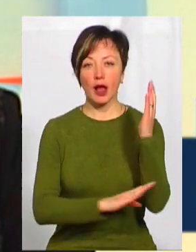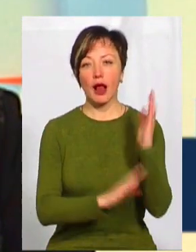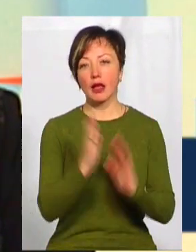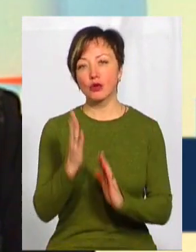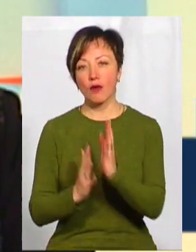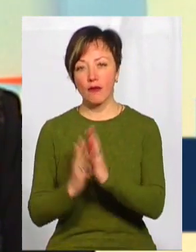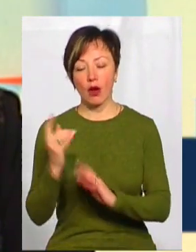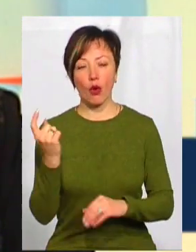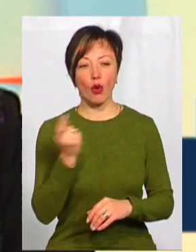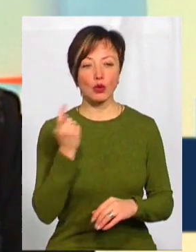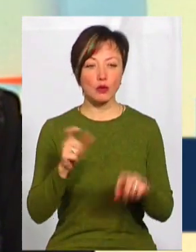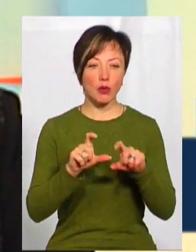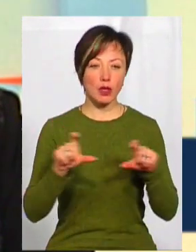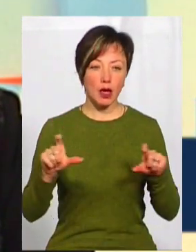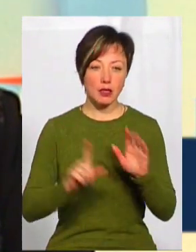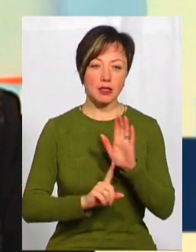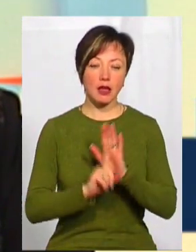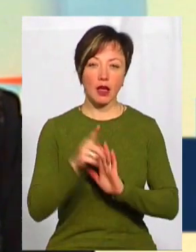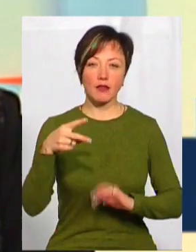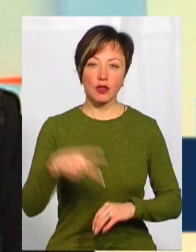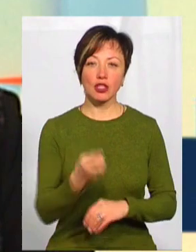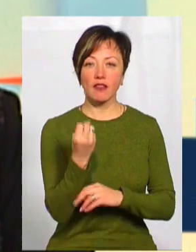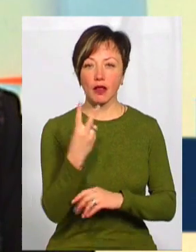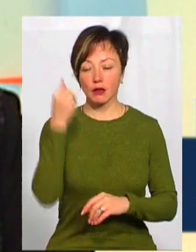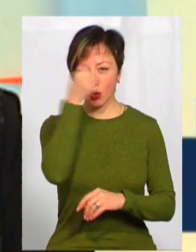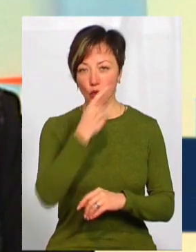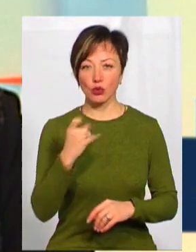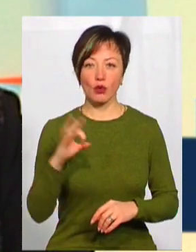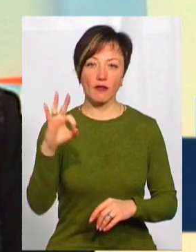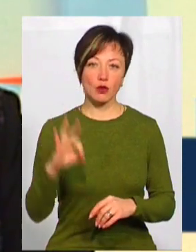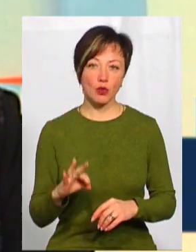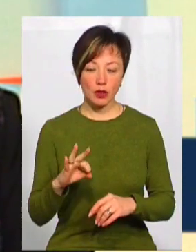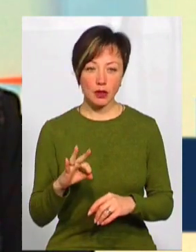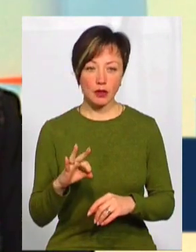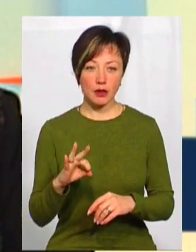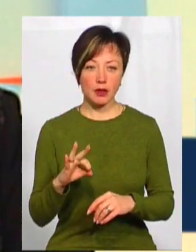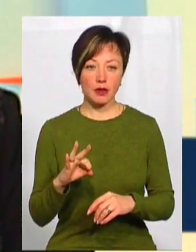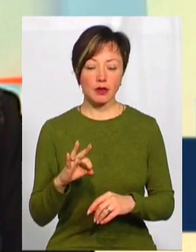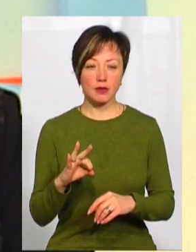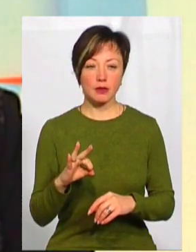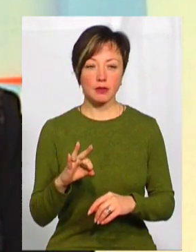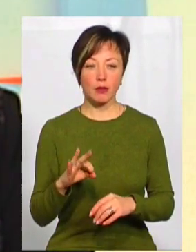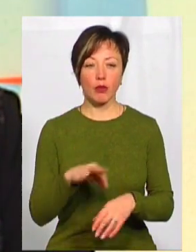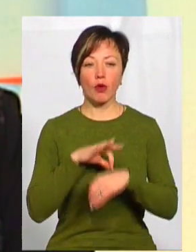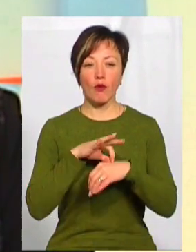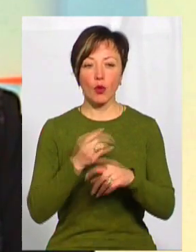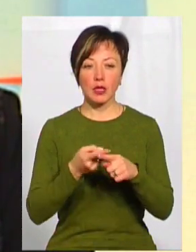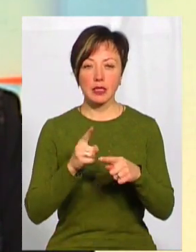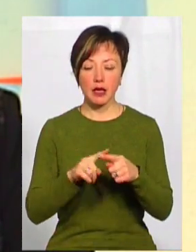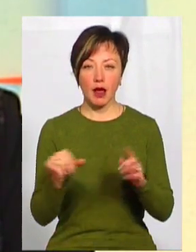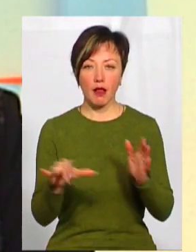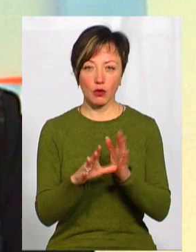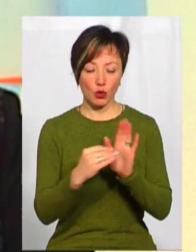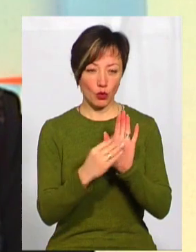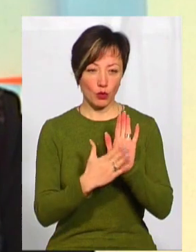господарства вже практично з 2012 року 100% державні лісогосподарські підприємства проводять цей електронний